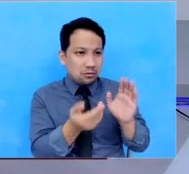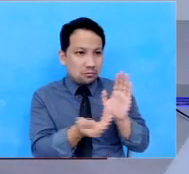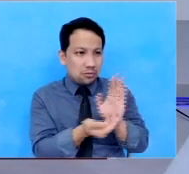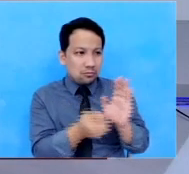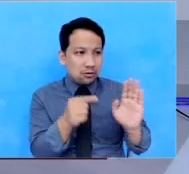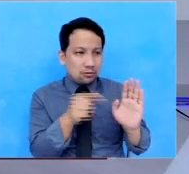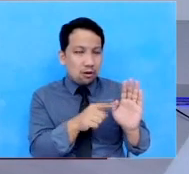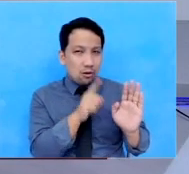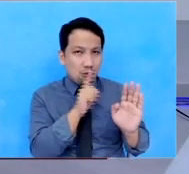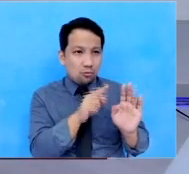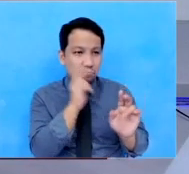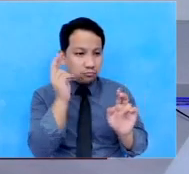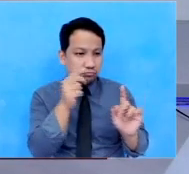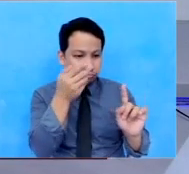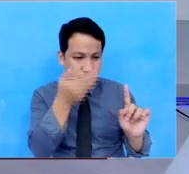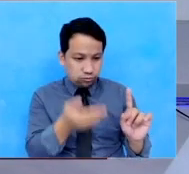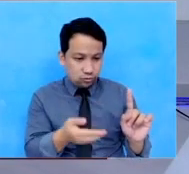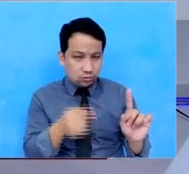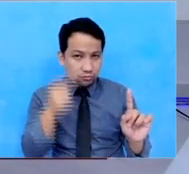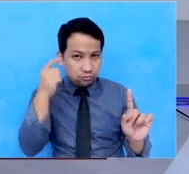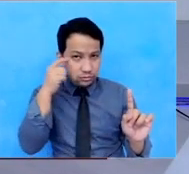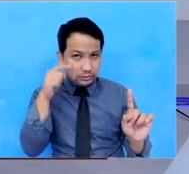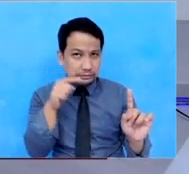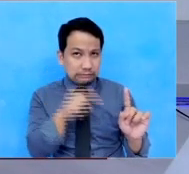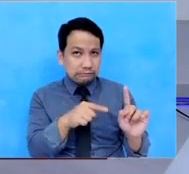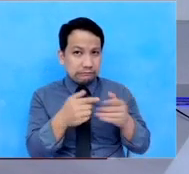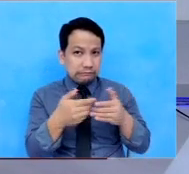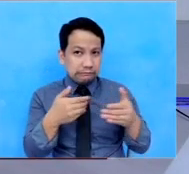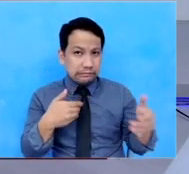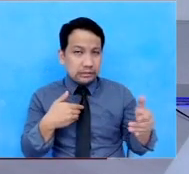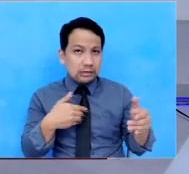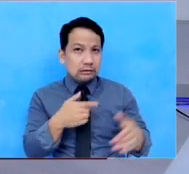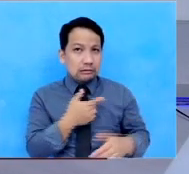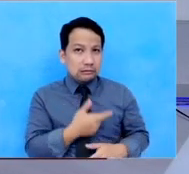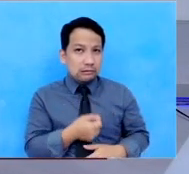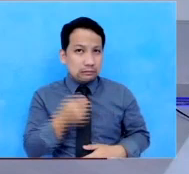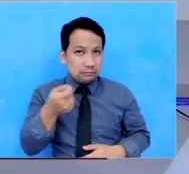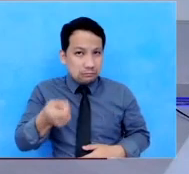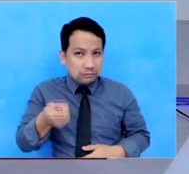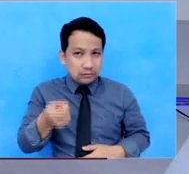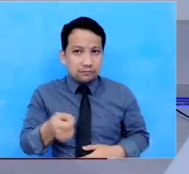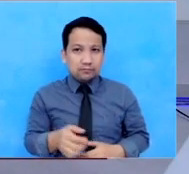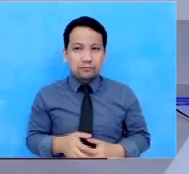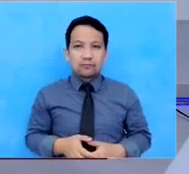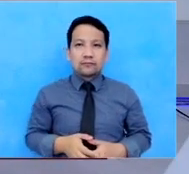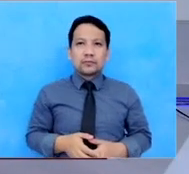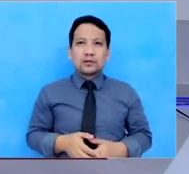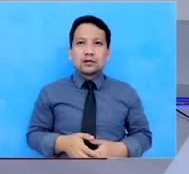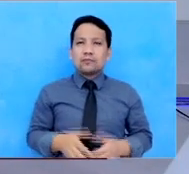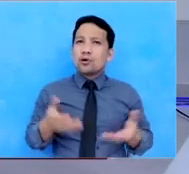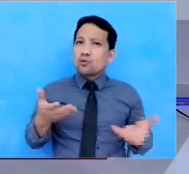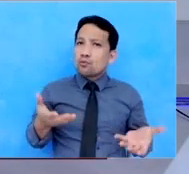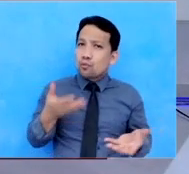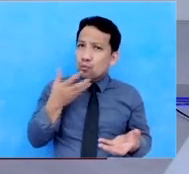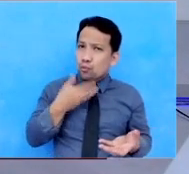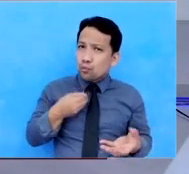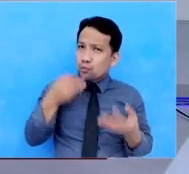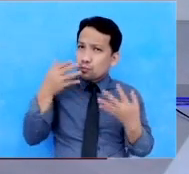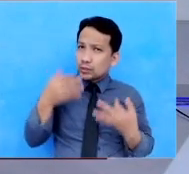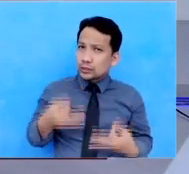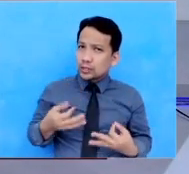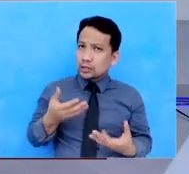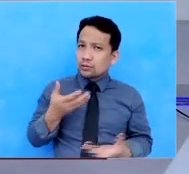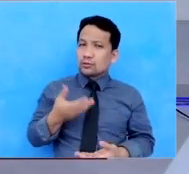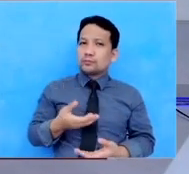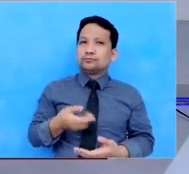tao ay mag-iisip na malamang guilty nga ang akusado? Sino lamang ang maaaring magdesisyon nito? Ito po ang